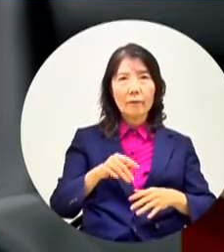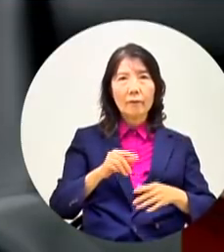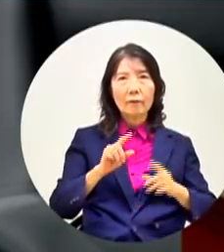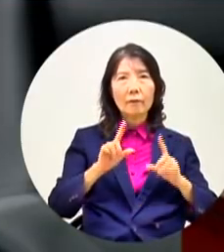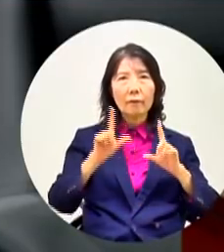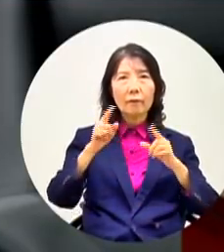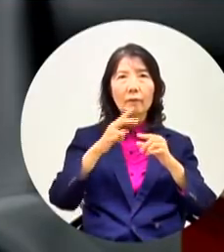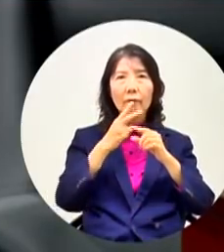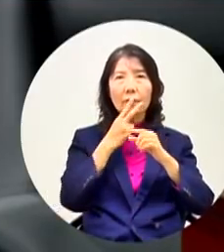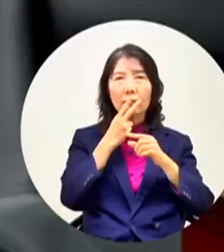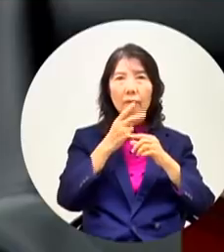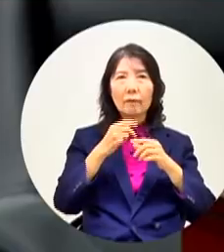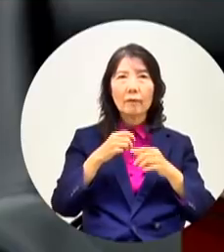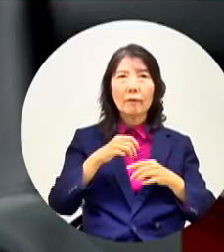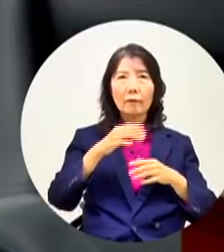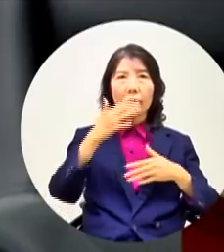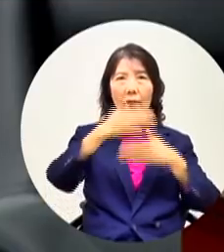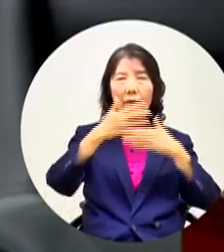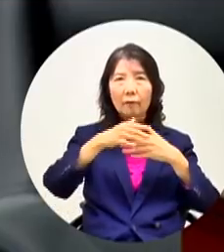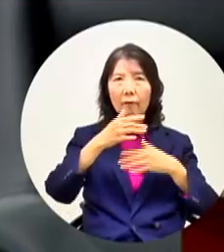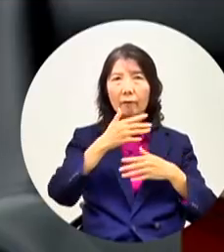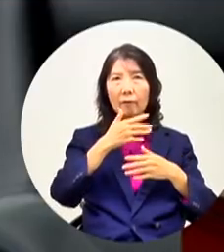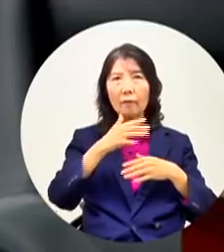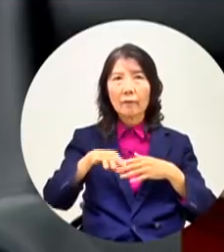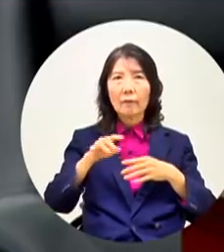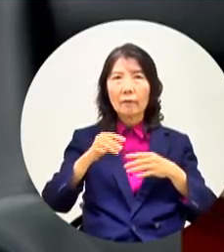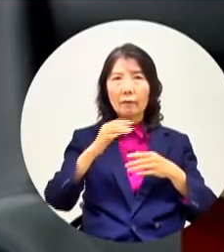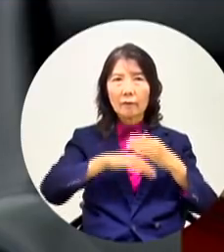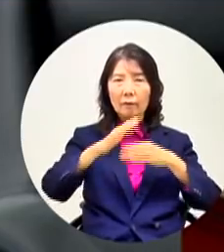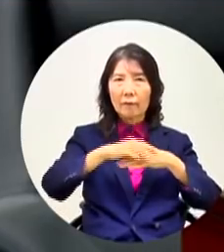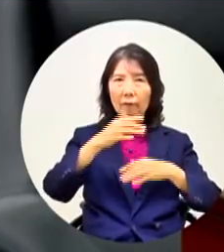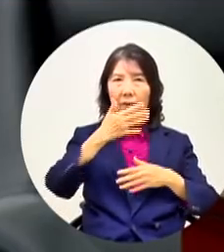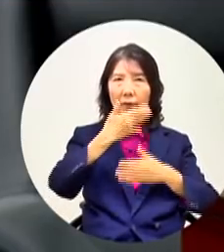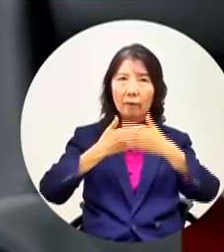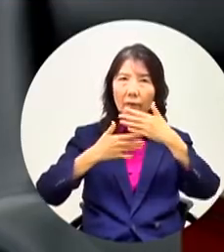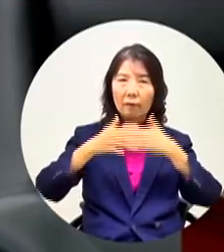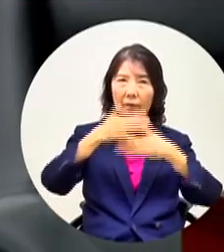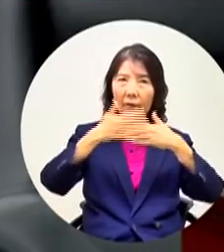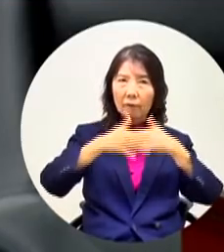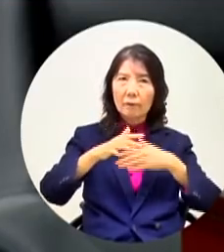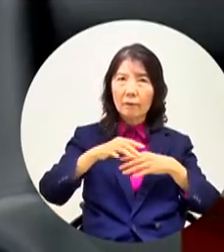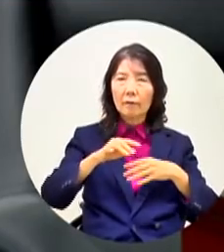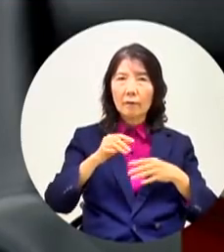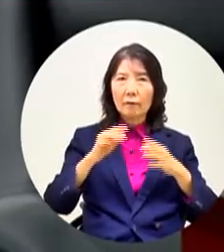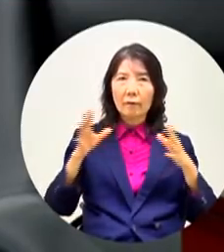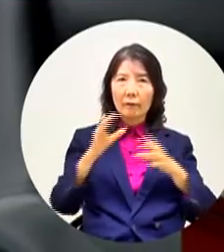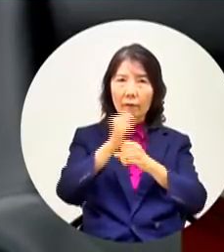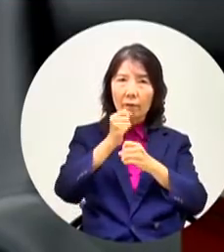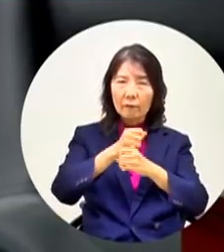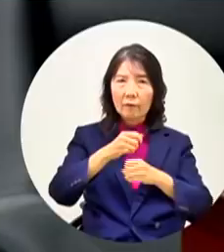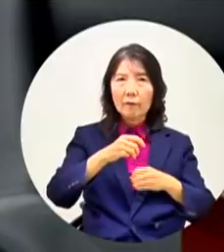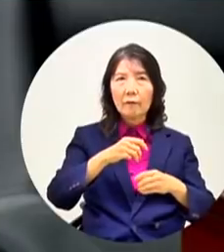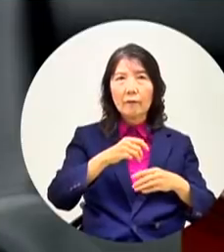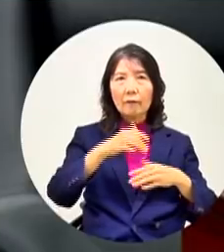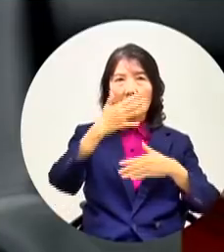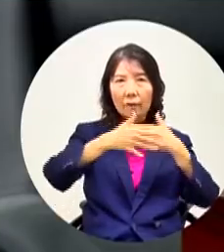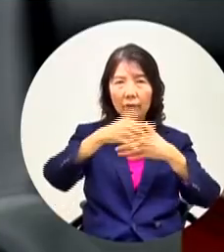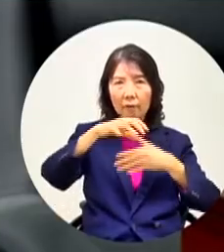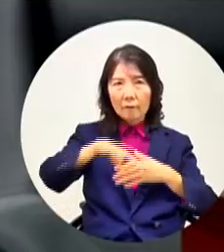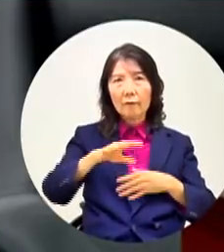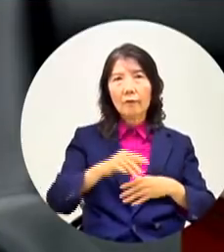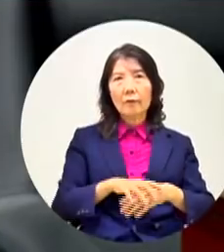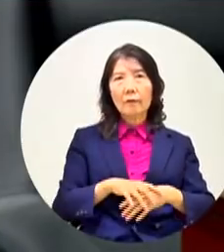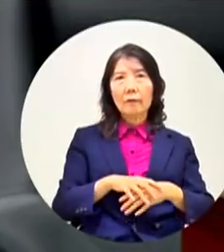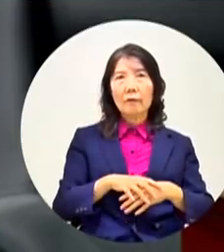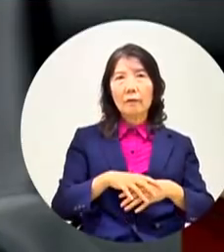山戏院、新庄戏院、咱的成功戏院，包括合作戏院，规个拢是凤山的一个戏院的指